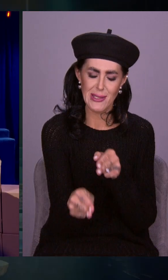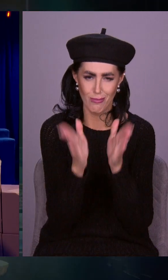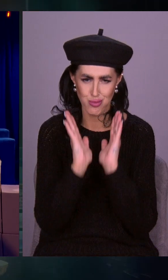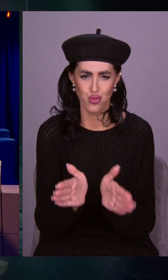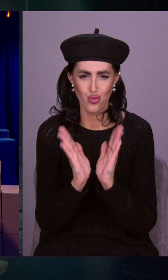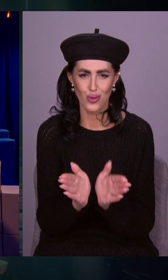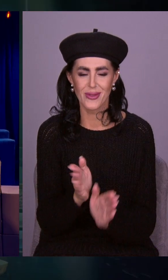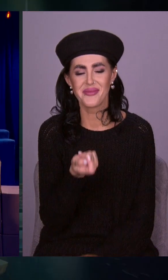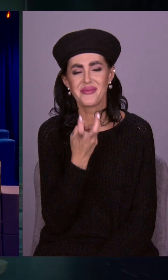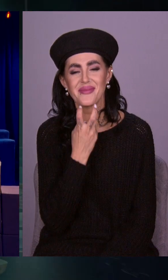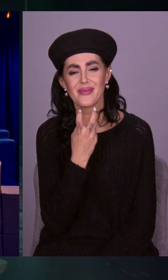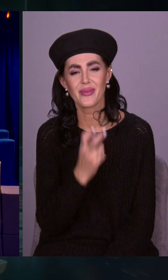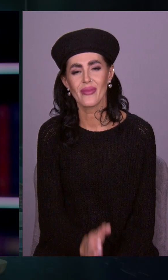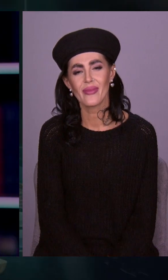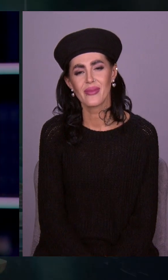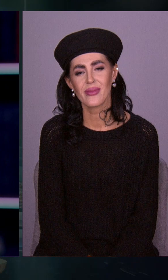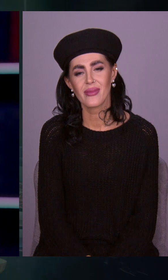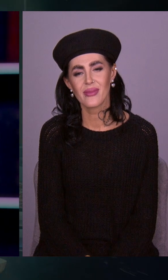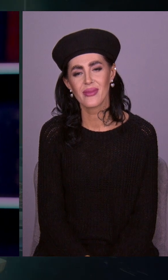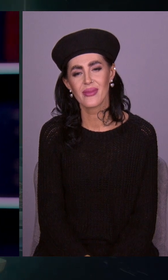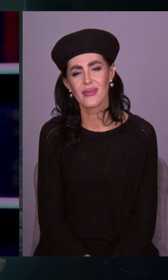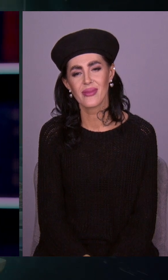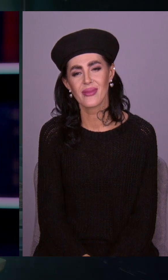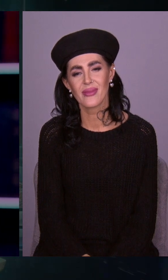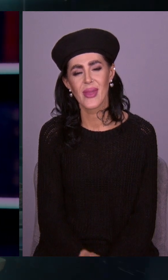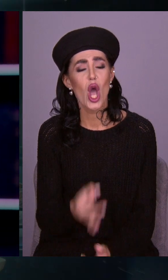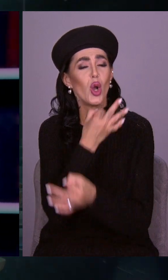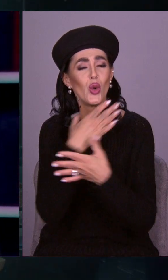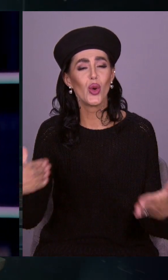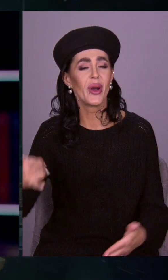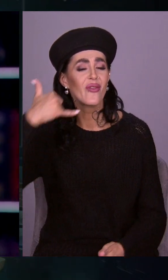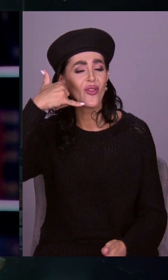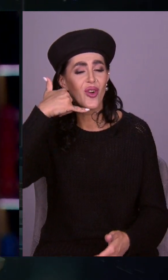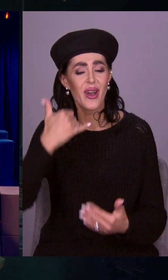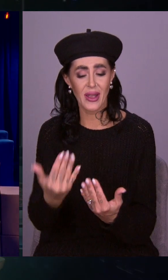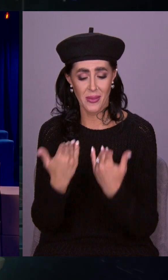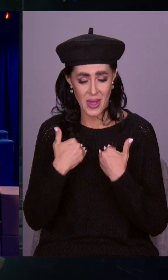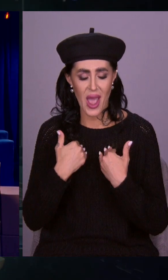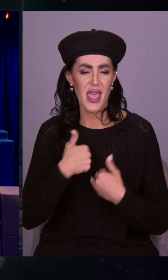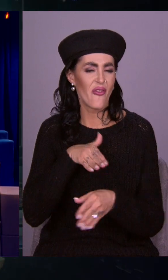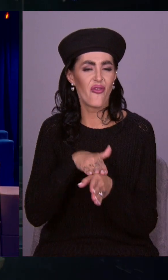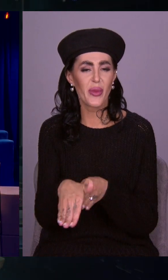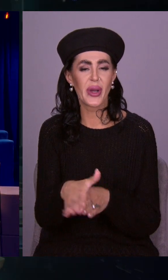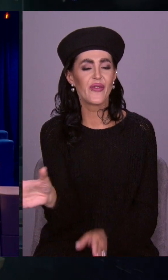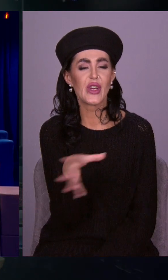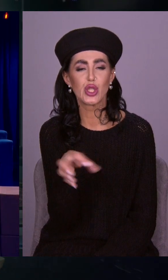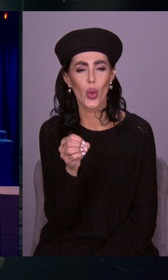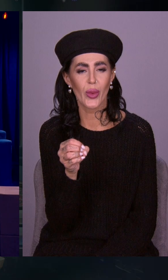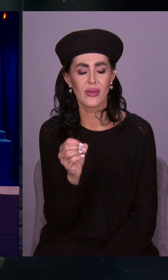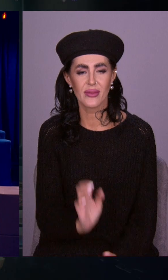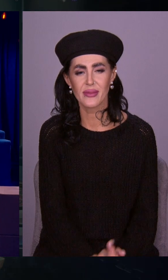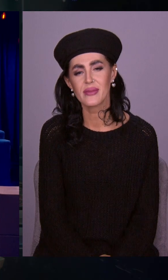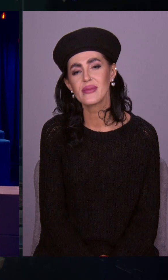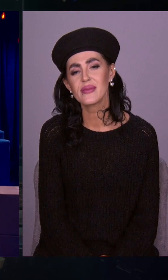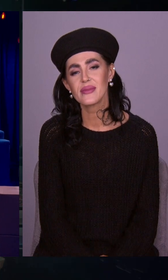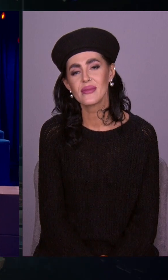Я там да, якщо що, набирай будь-яке прохання від тебе, я завжди виконую. І я. От, і це не моє